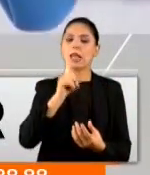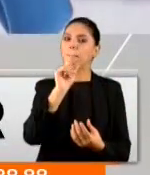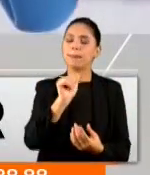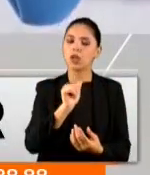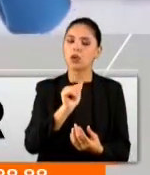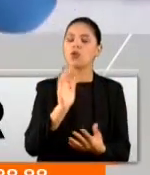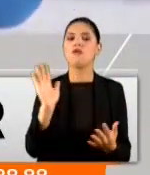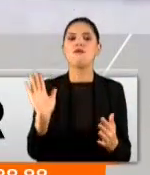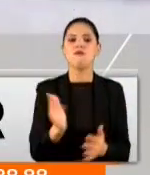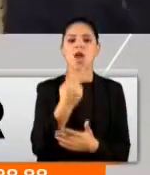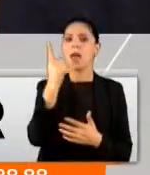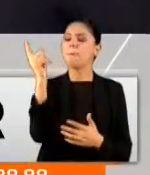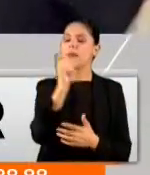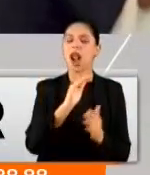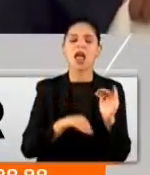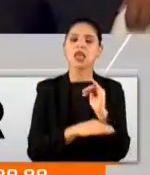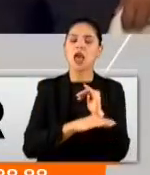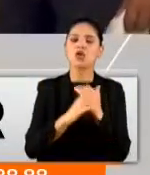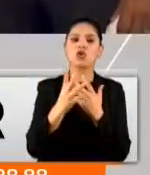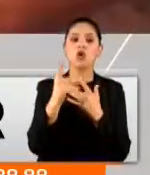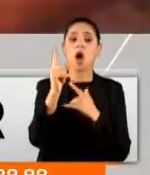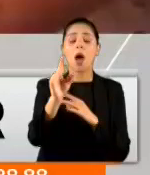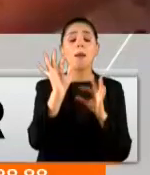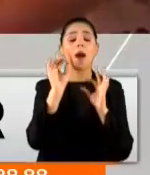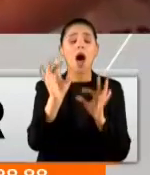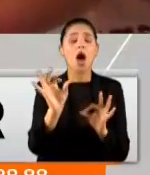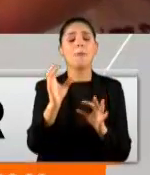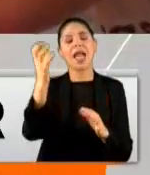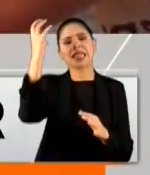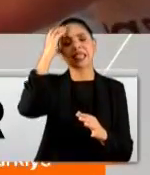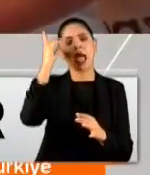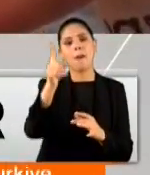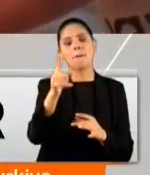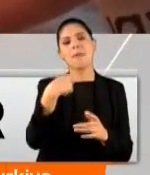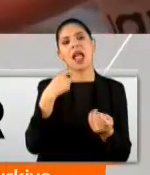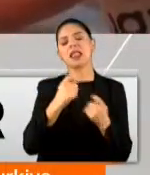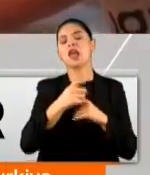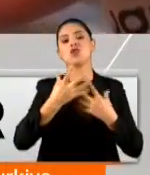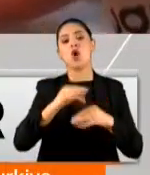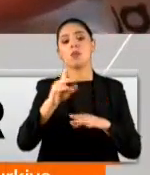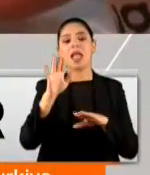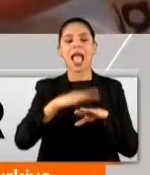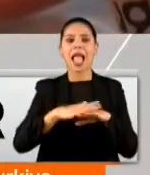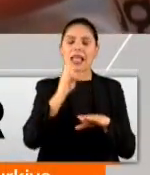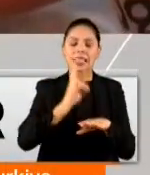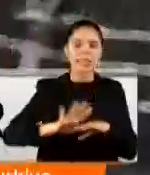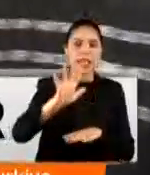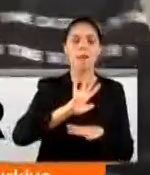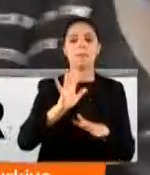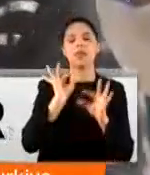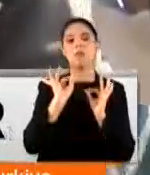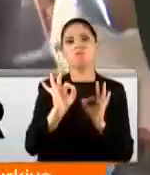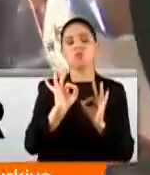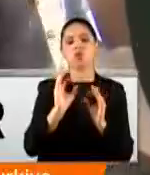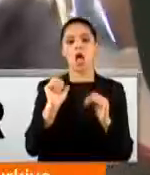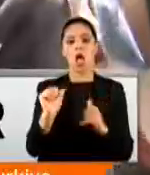yaşasın ortamda ister bir ay yaşasın ortamda. Ama bizim temel şeyimiz değişmemeli. El yıkama. O yüzden